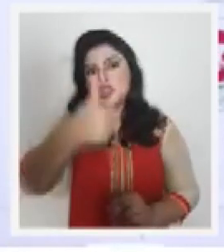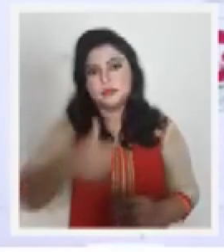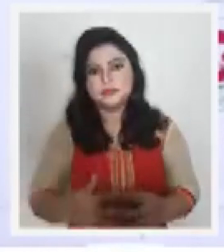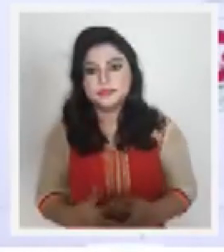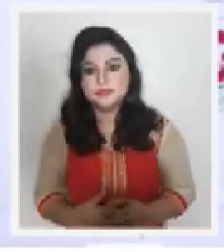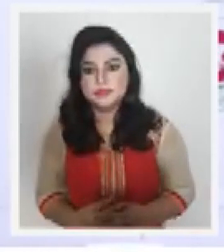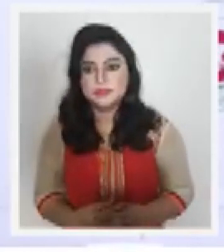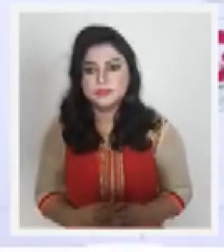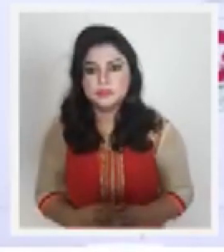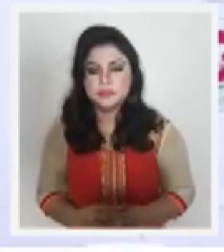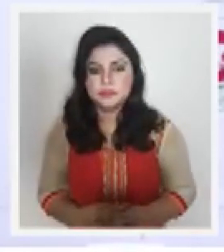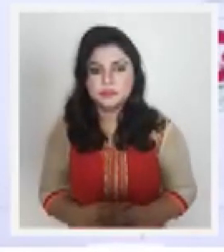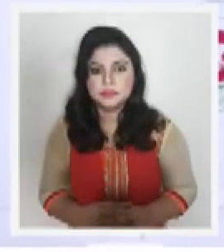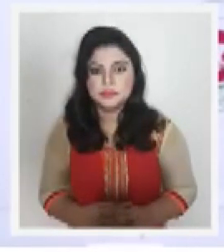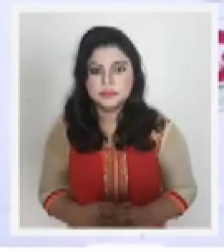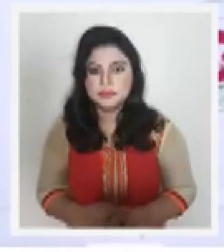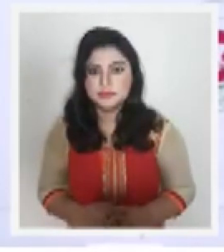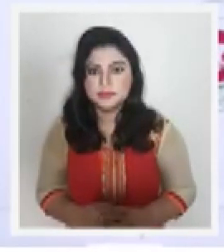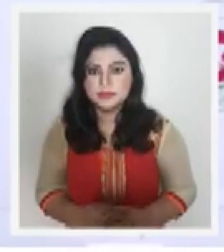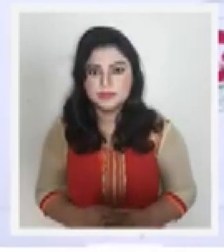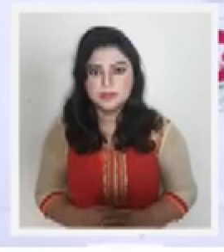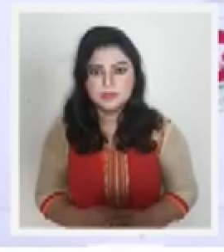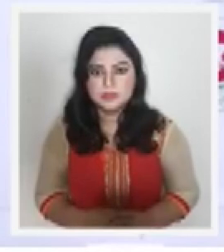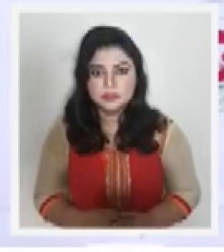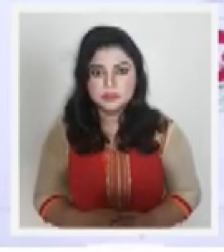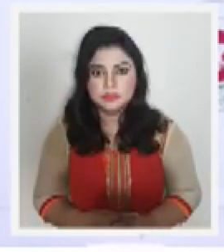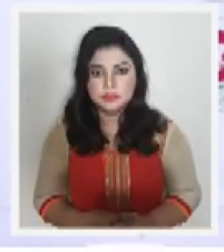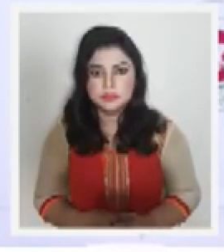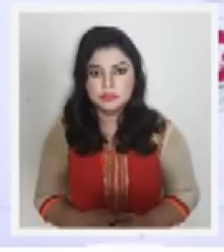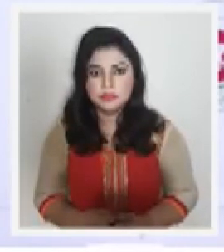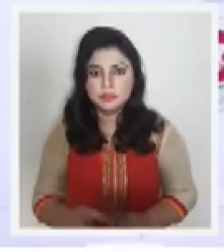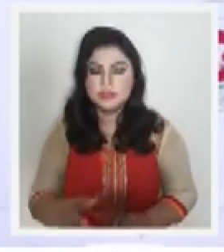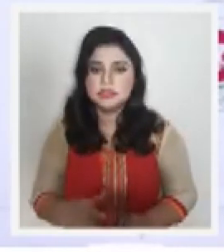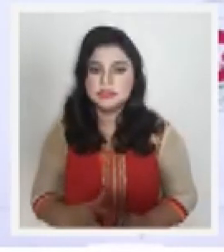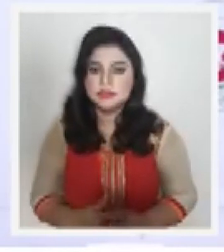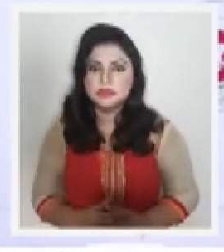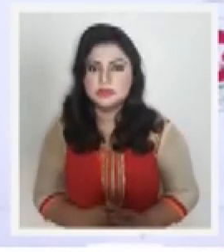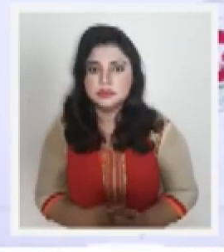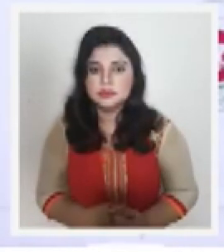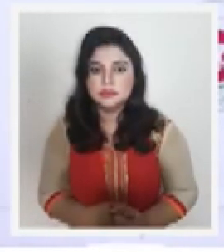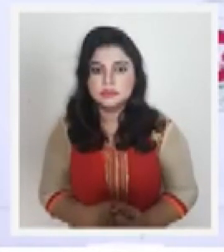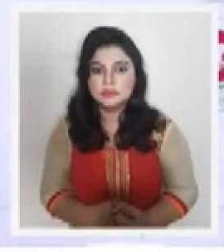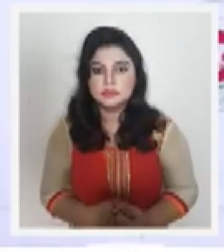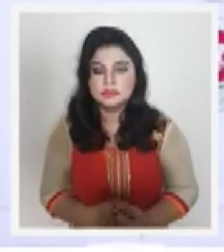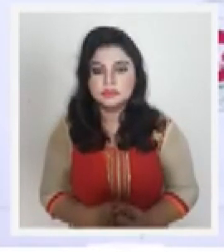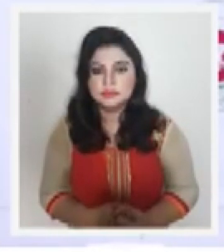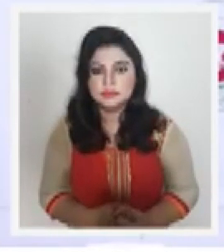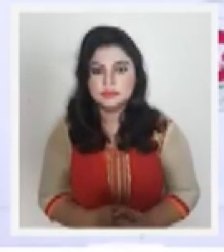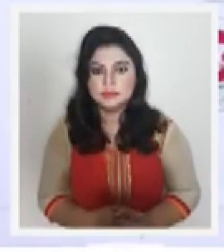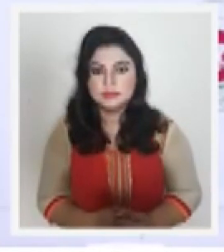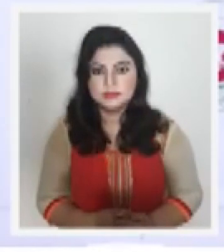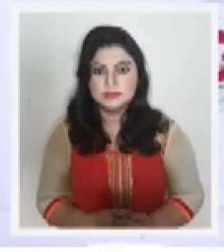এবং ময়মনসিংহ বিভাগে 76 জন।